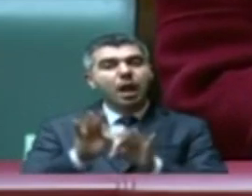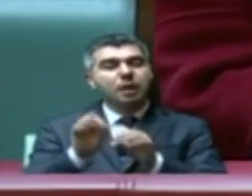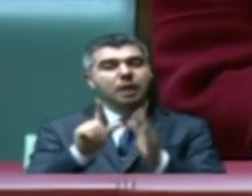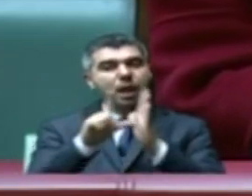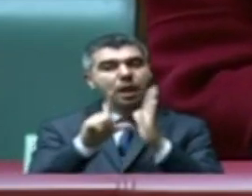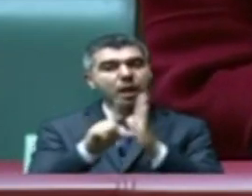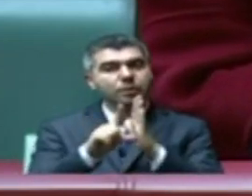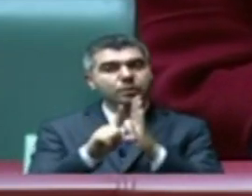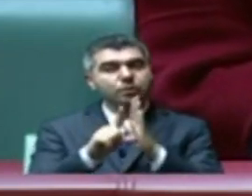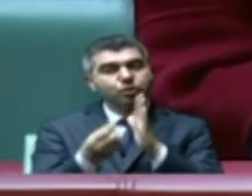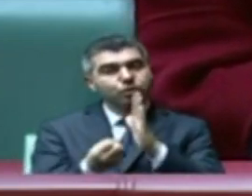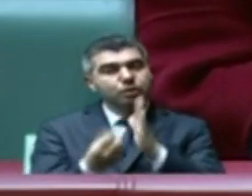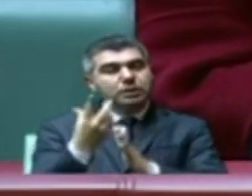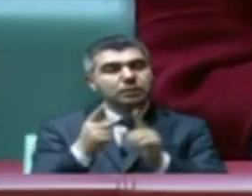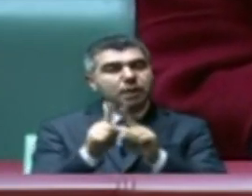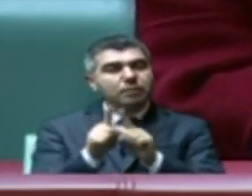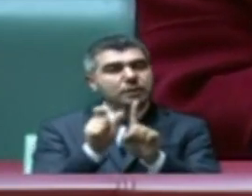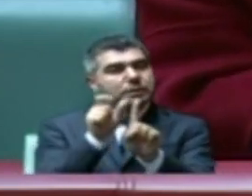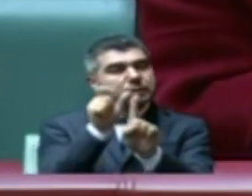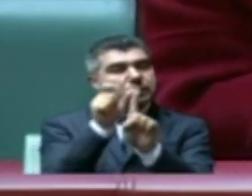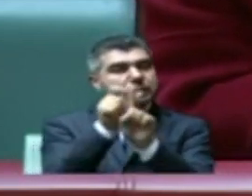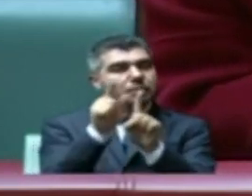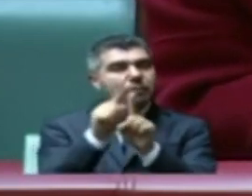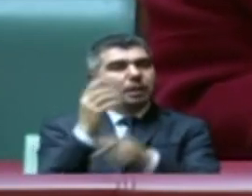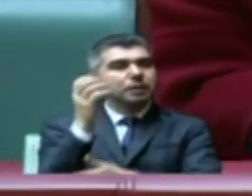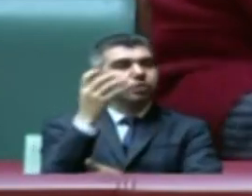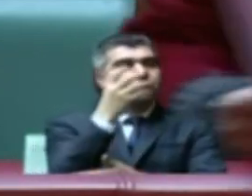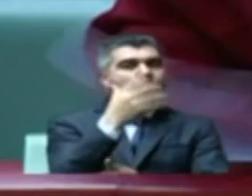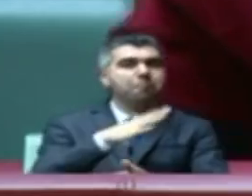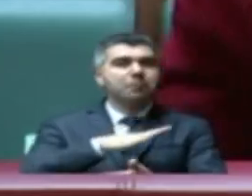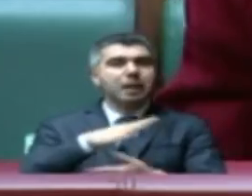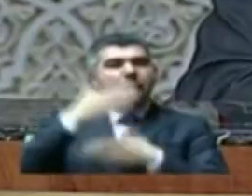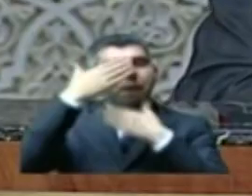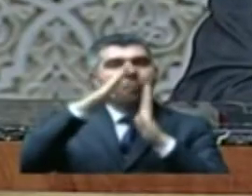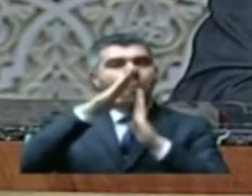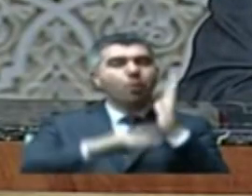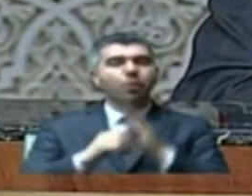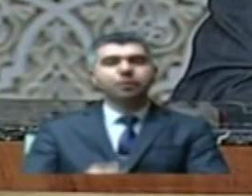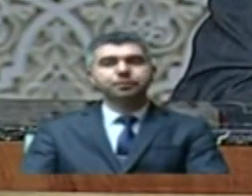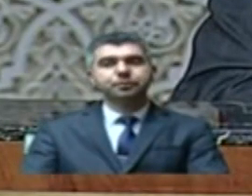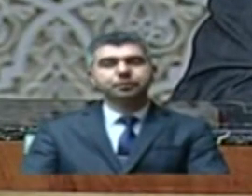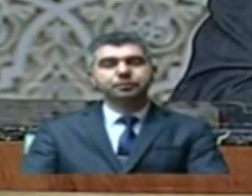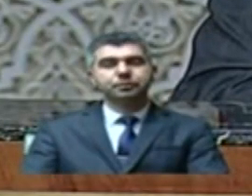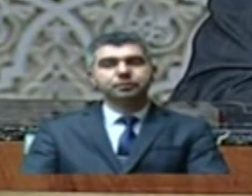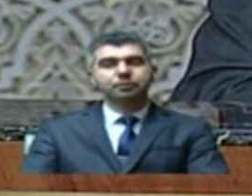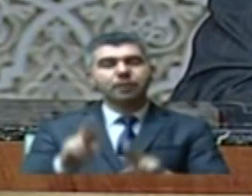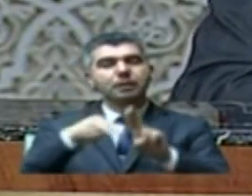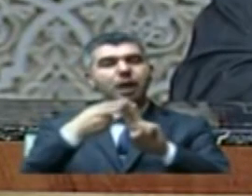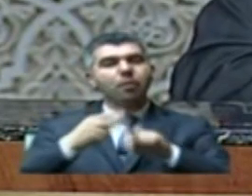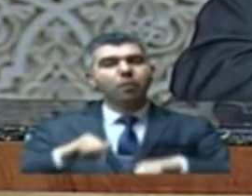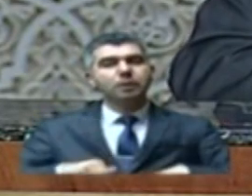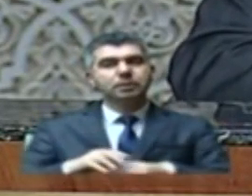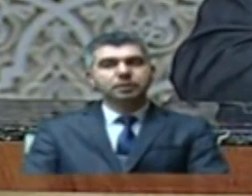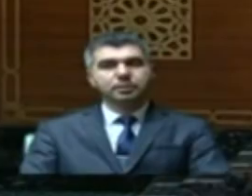والتنظيمية المزمع اتخاذها لحماية الأحزمة الخضراء للمدن المغربية. شكرا. شكرا لك الكلمة سيدة كاتبة الدولة لإجابة